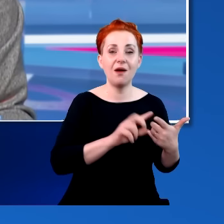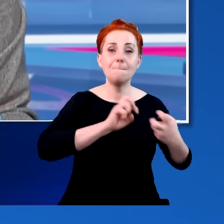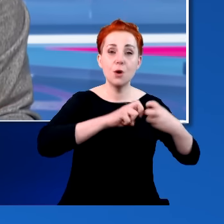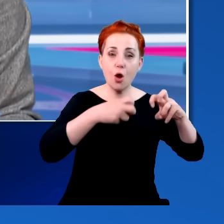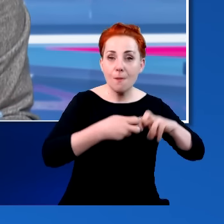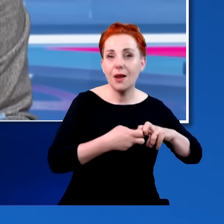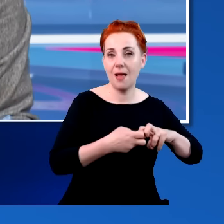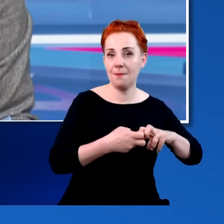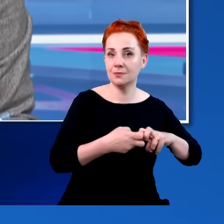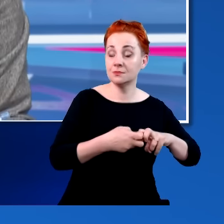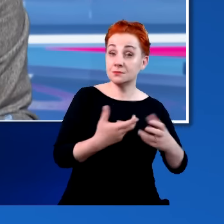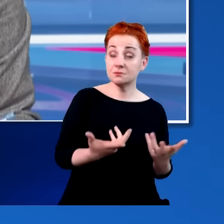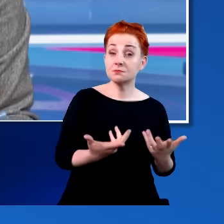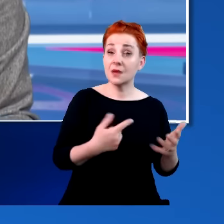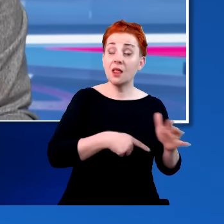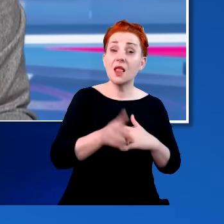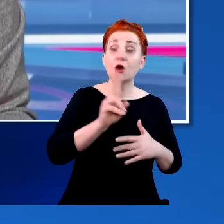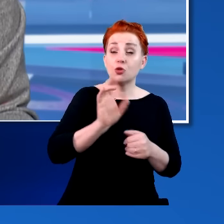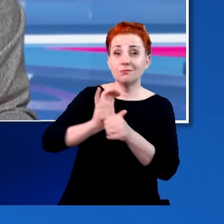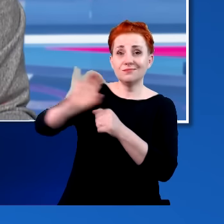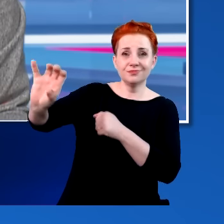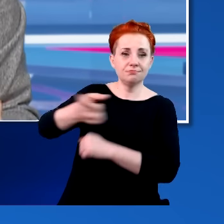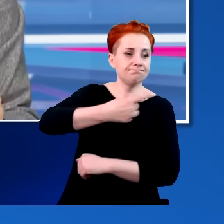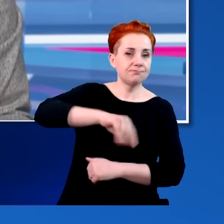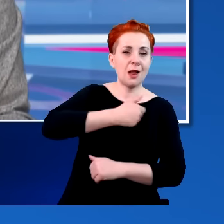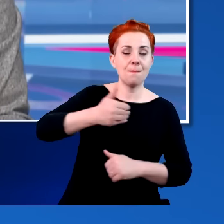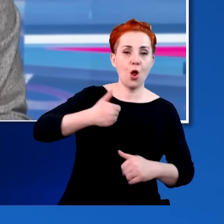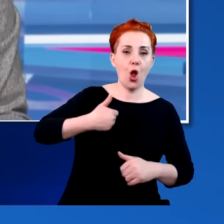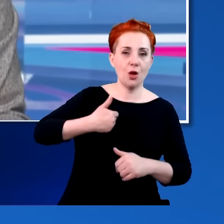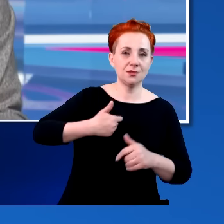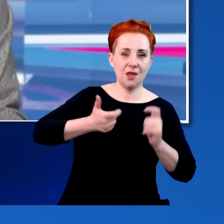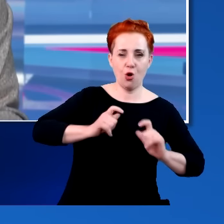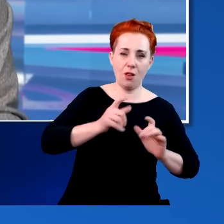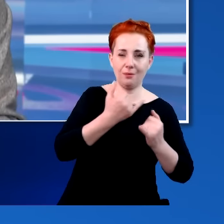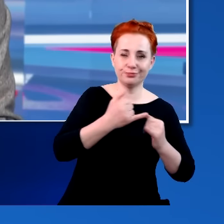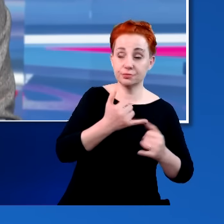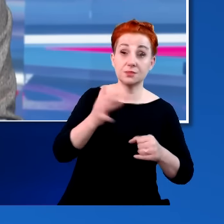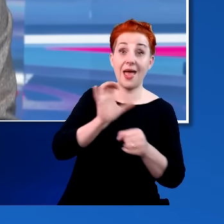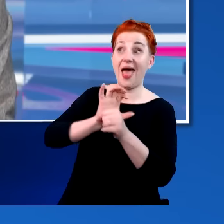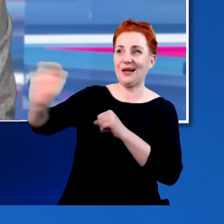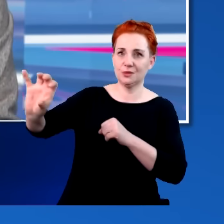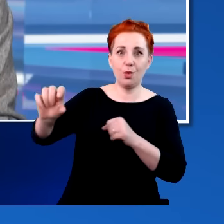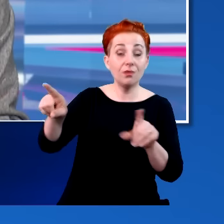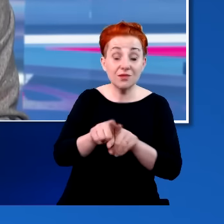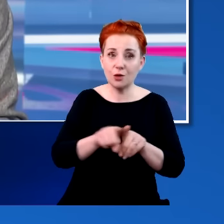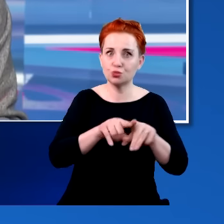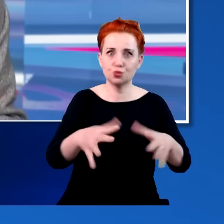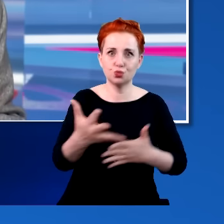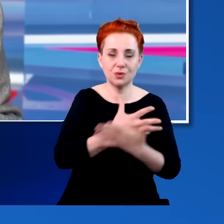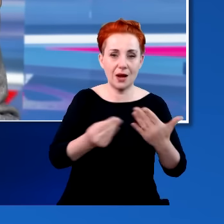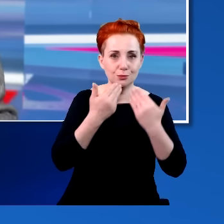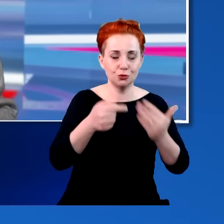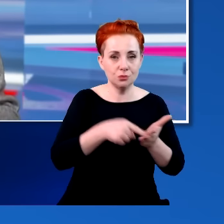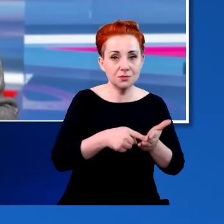tych, którzy eksportują polskie produkty rolne, a oni też dużo zarabiają. Ale to jest